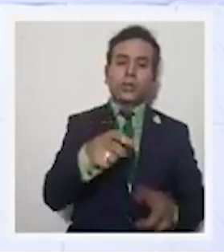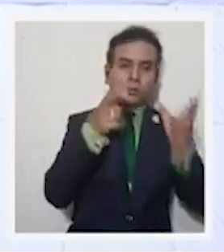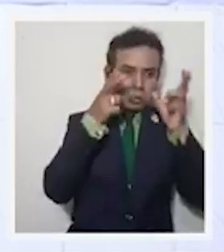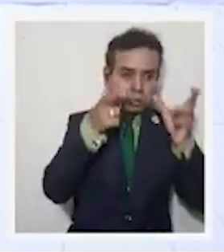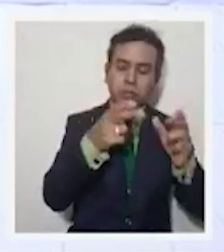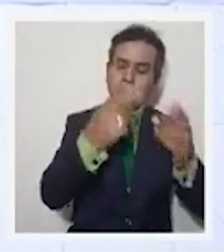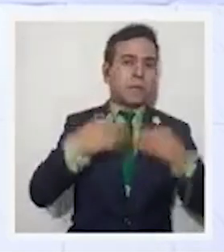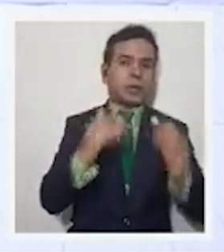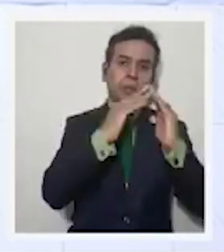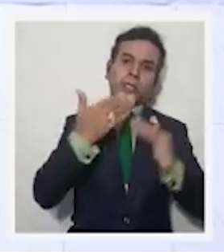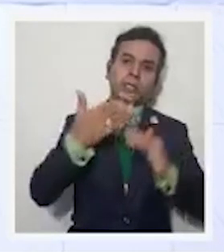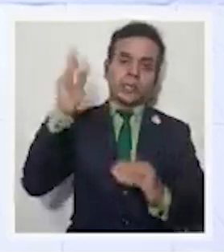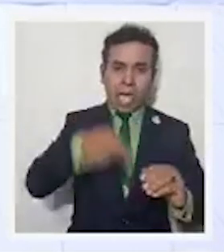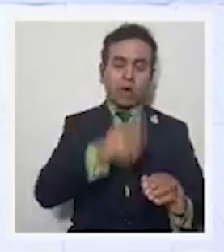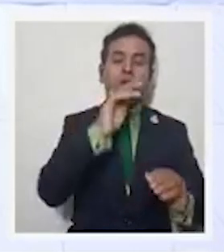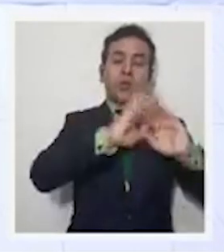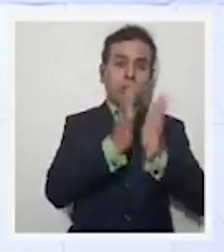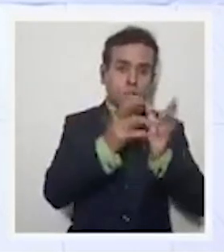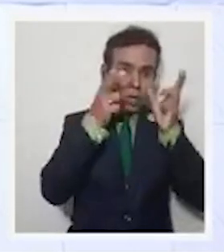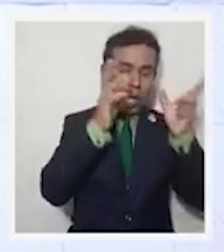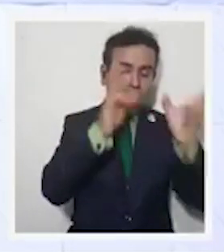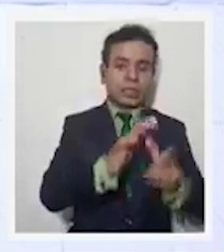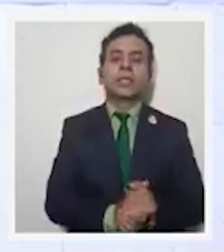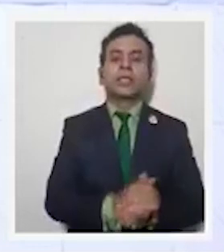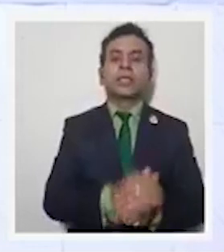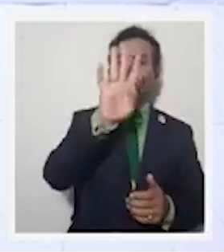1,56,689 জন এবং ছাড় পাওয়ার পরে আমাদের এখন হোম এবং